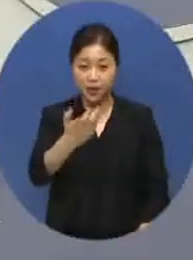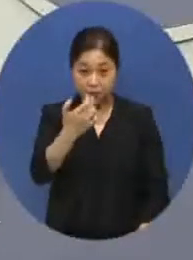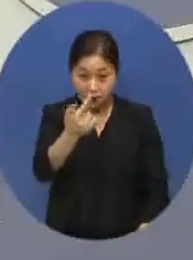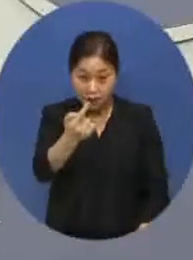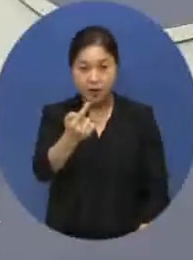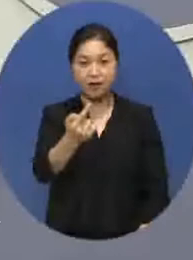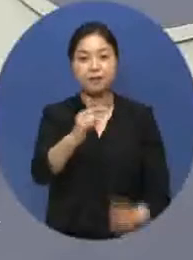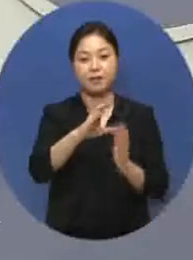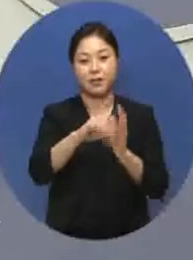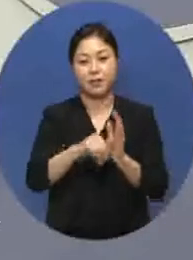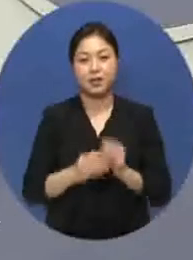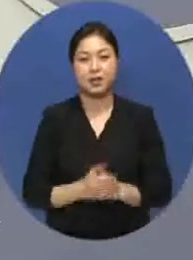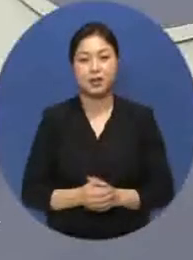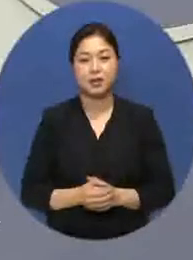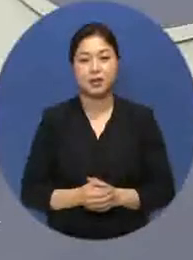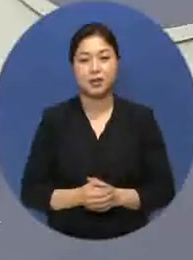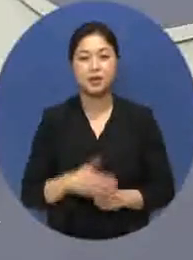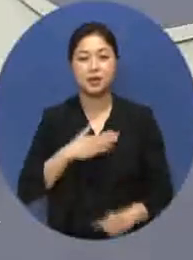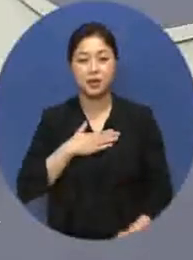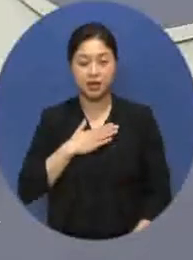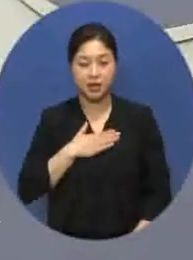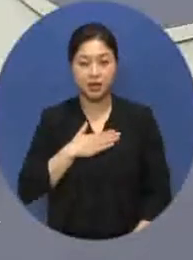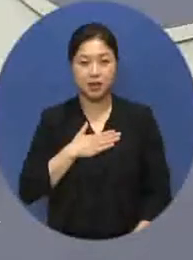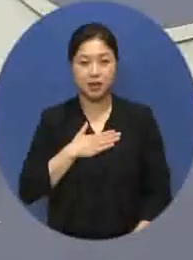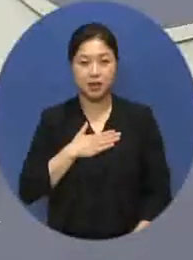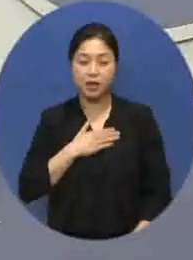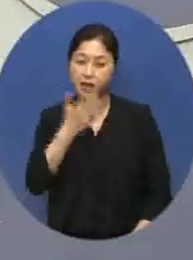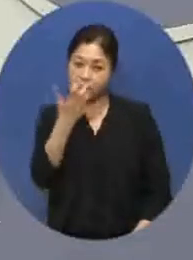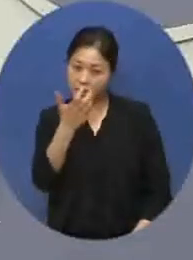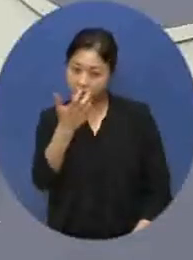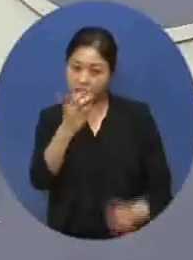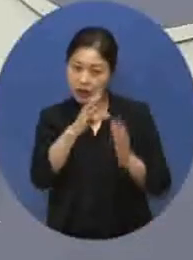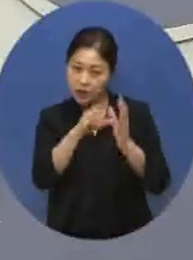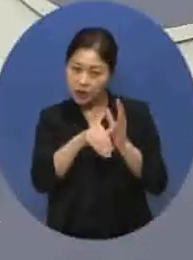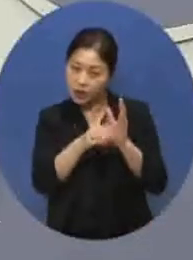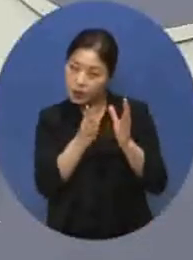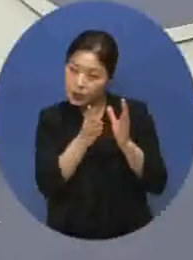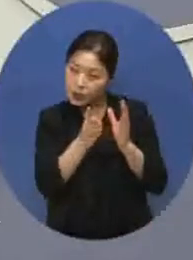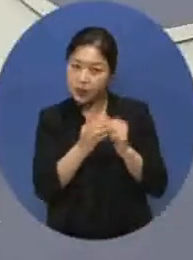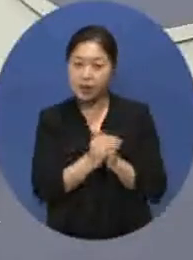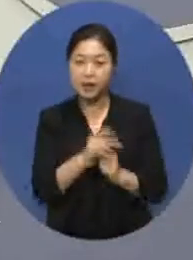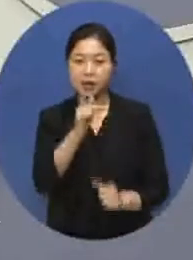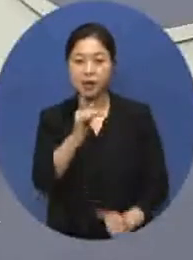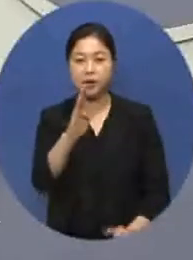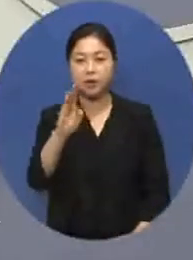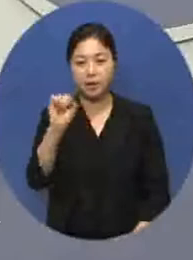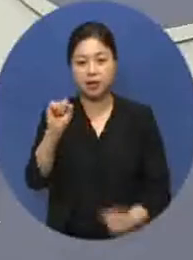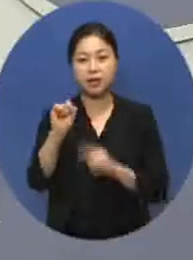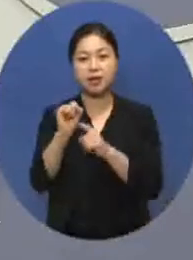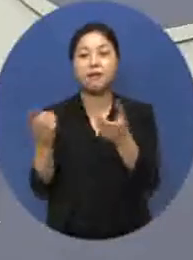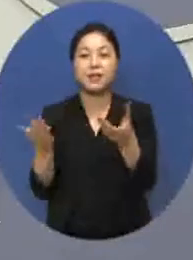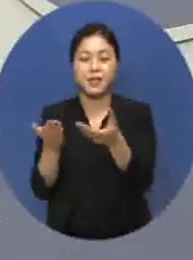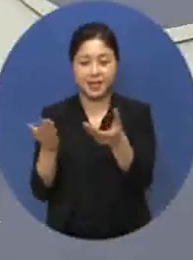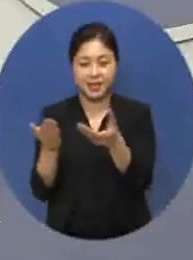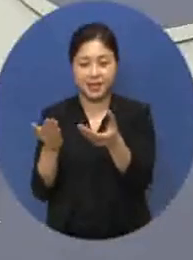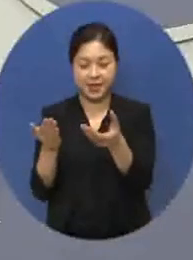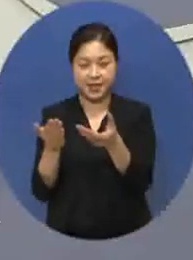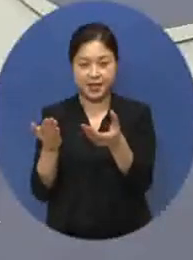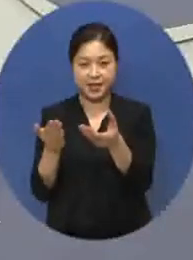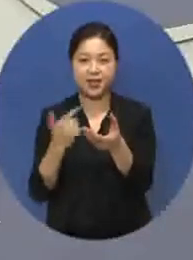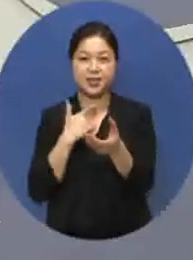1981년이었는데, 제가 80년경에 그 KBS에서 뭐 일을 조그맣게 하고